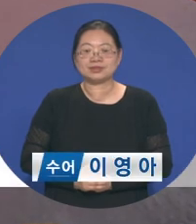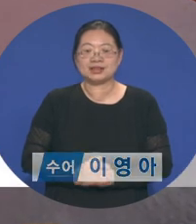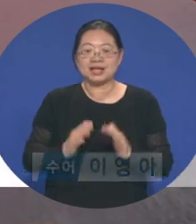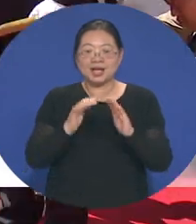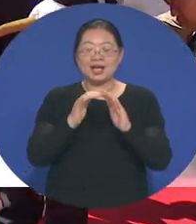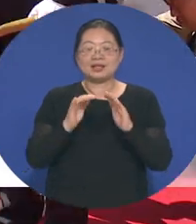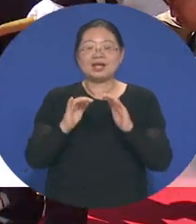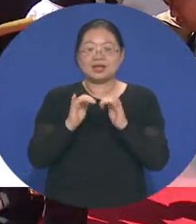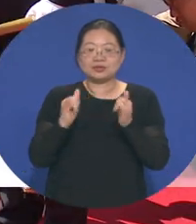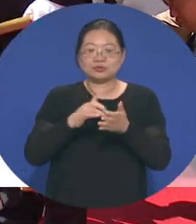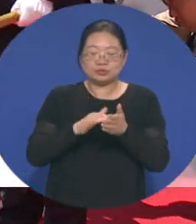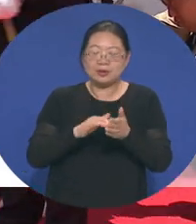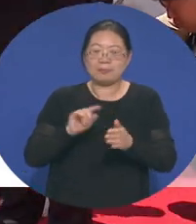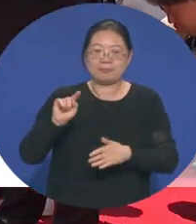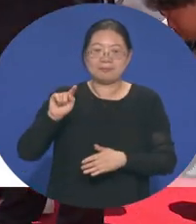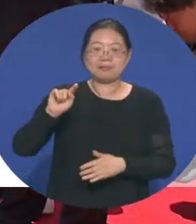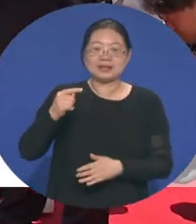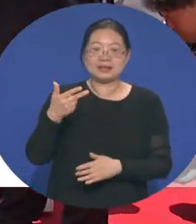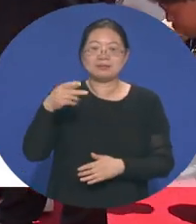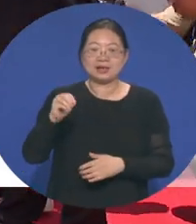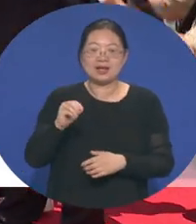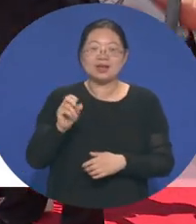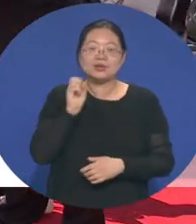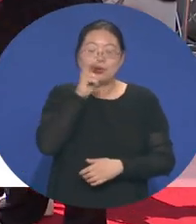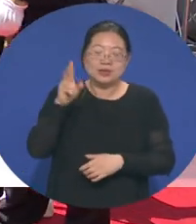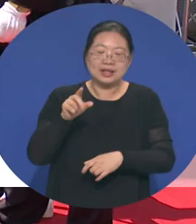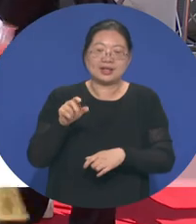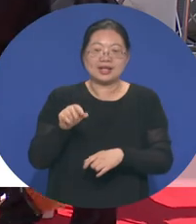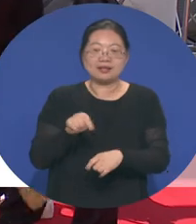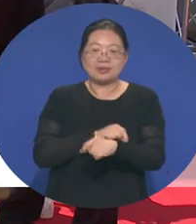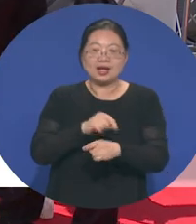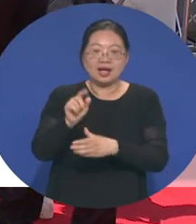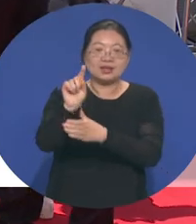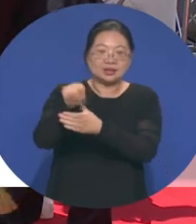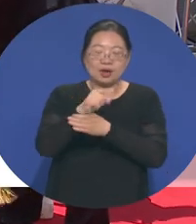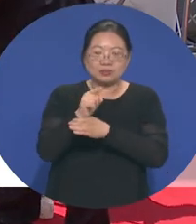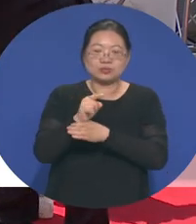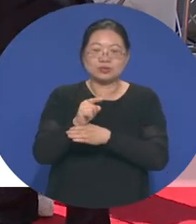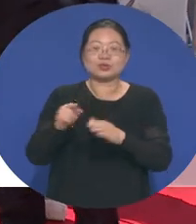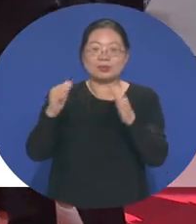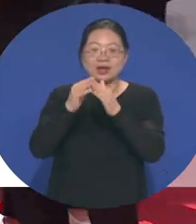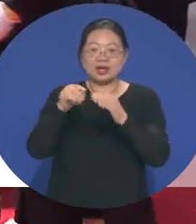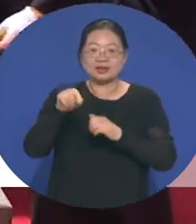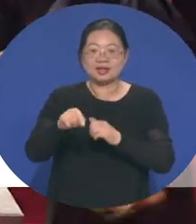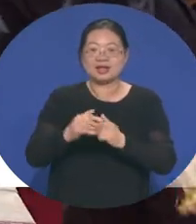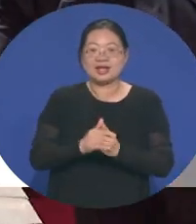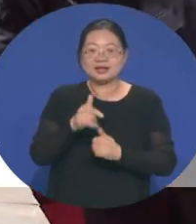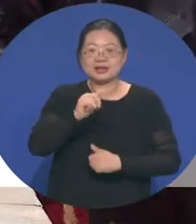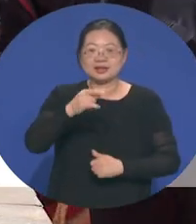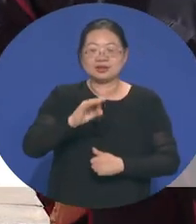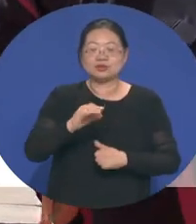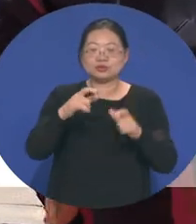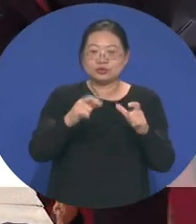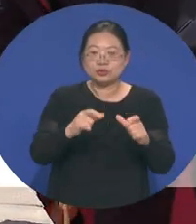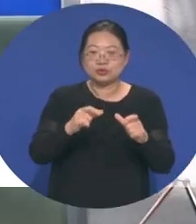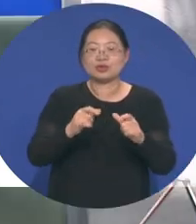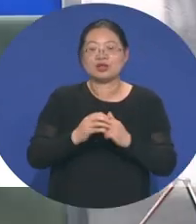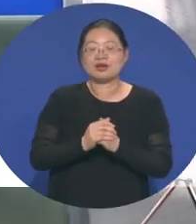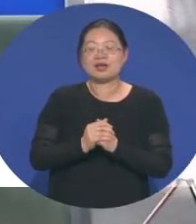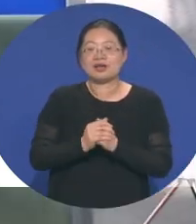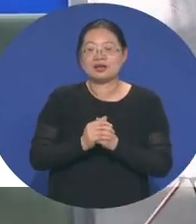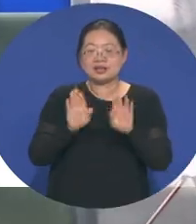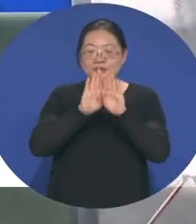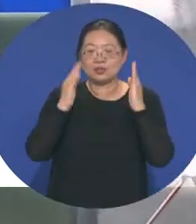인구 107만 용인 특례시의 소방 수요를 분담할 용인 서부소방서가 19일 기흥구 신갈동 청사에서 개서식을